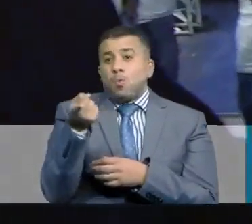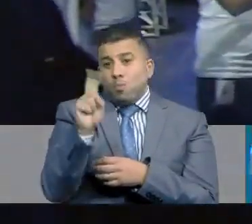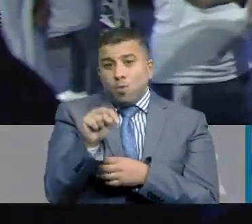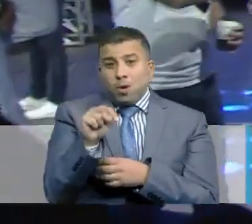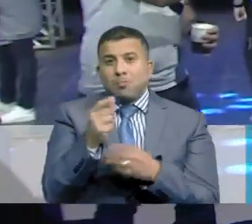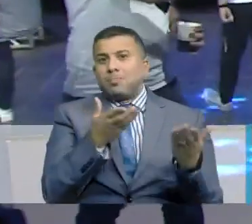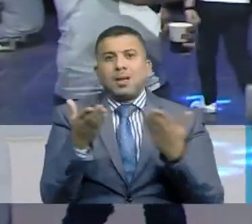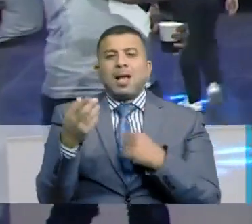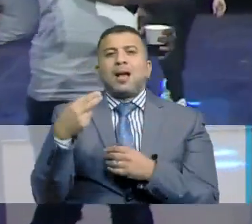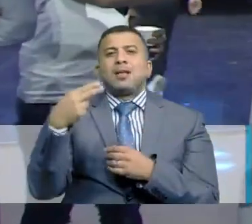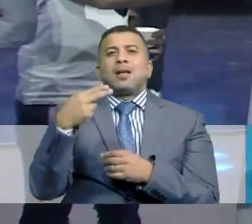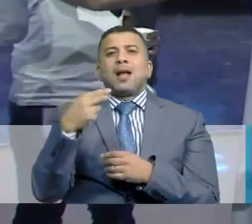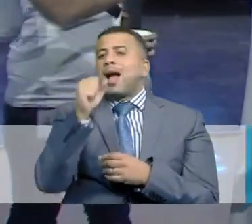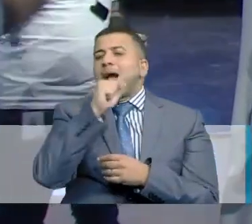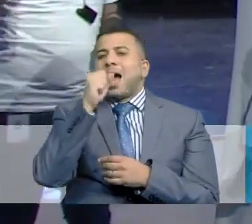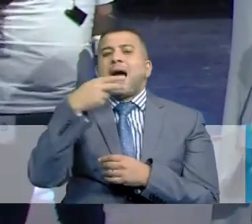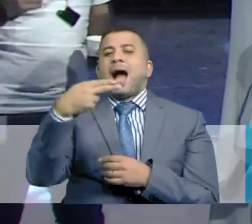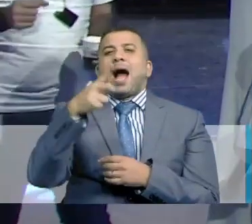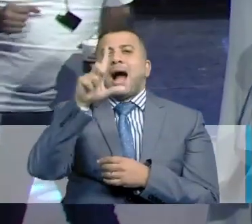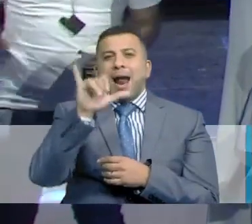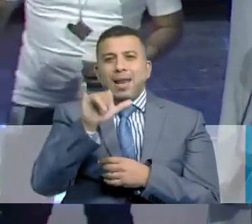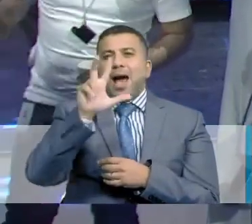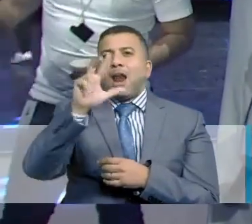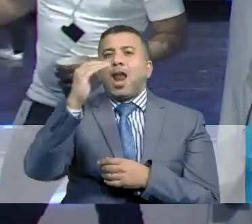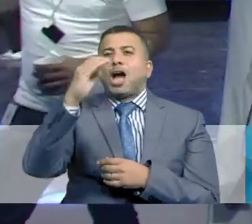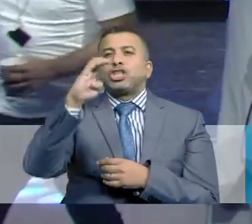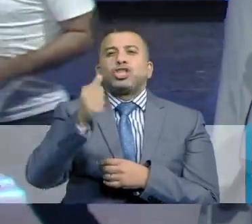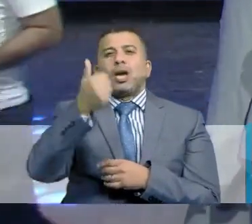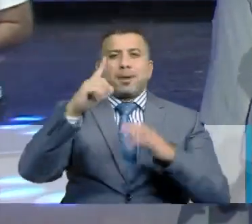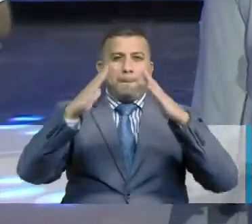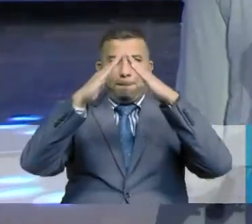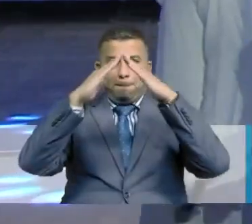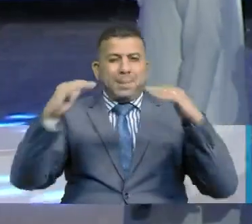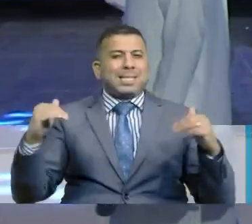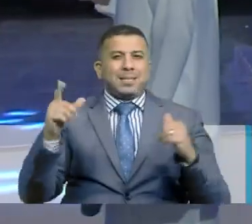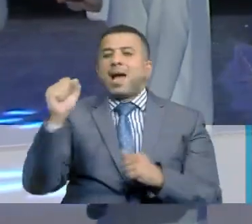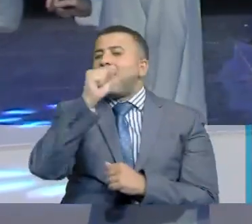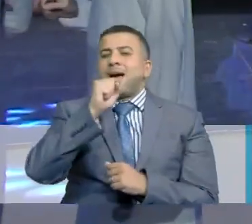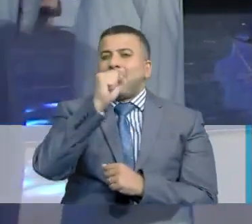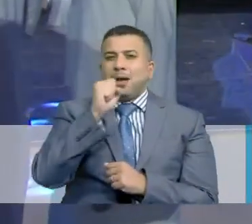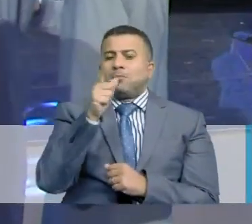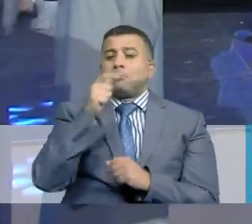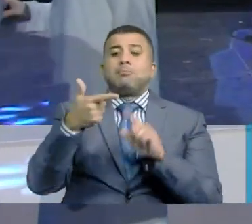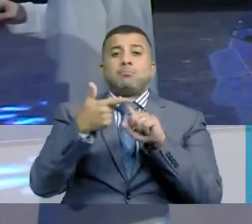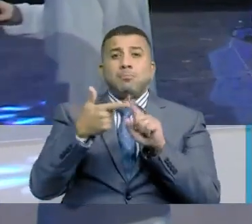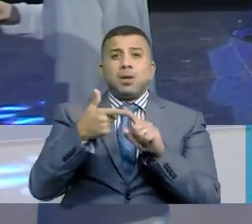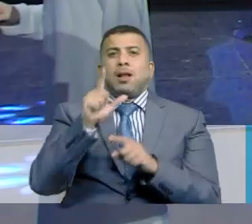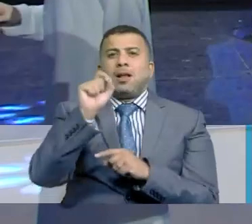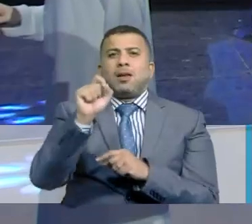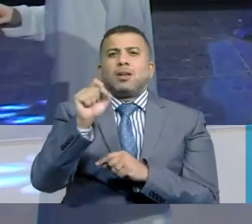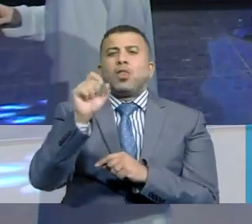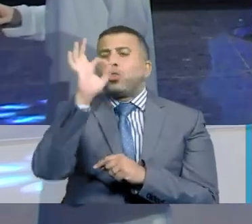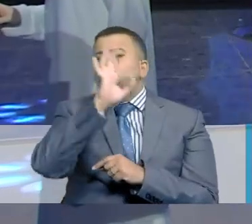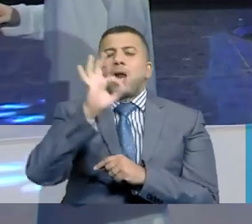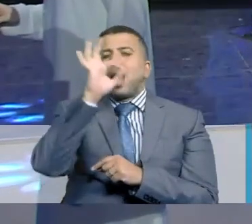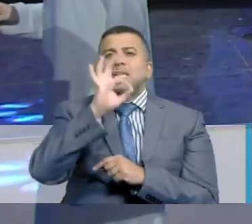الأولى سوف يكون معنا الفنان علي الحجار، وفي السهرة الثانية سوف تكون معنا فرقة